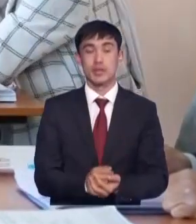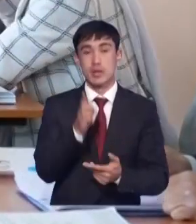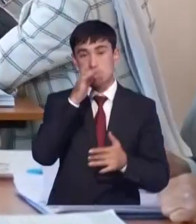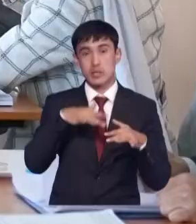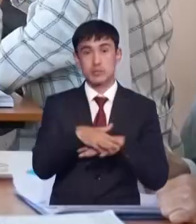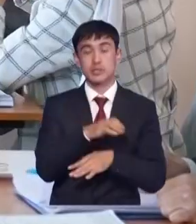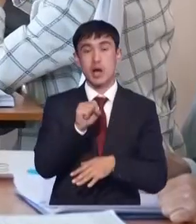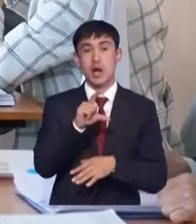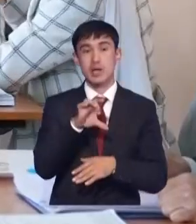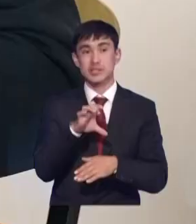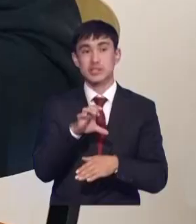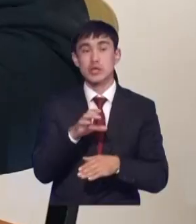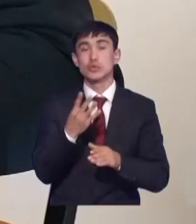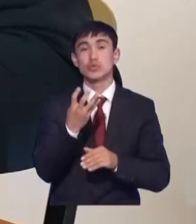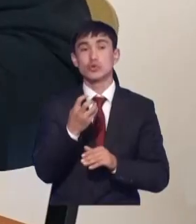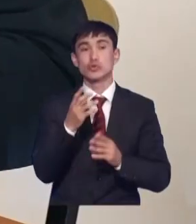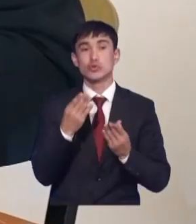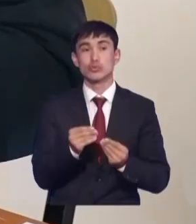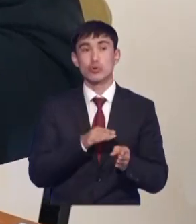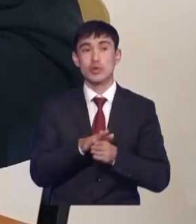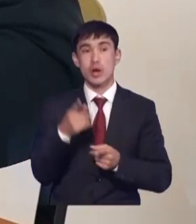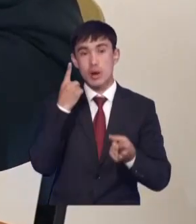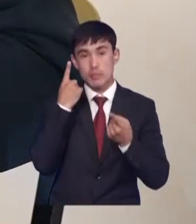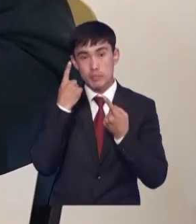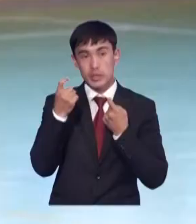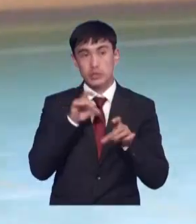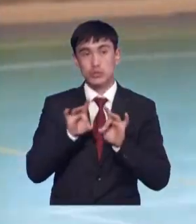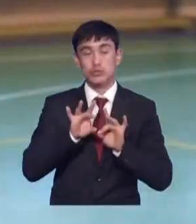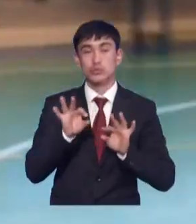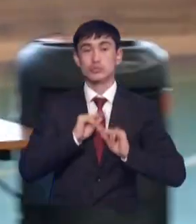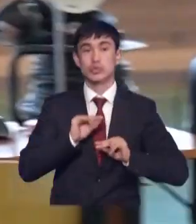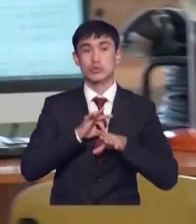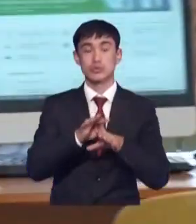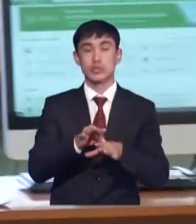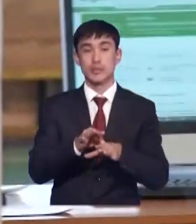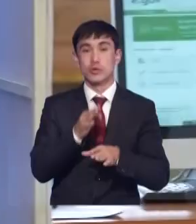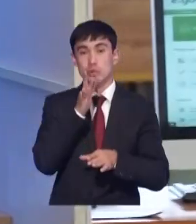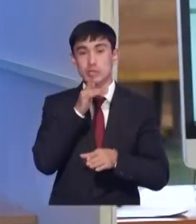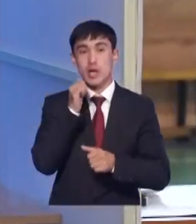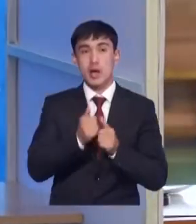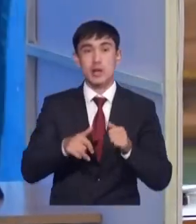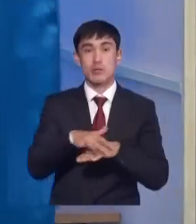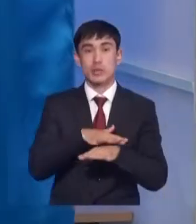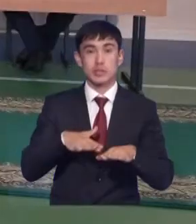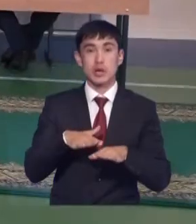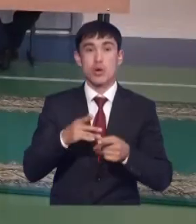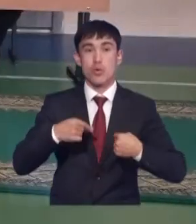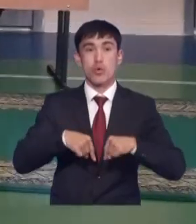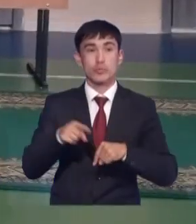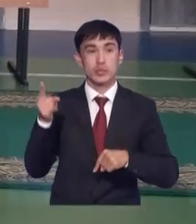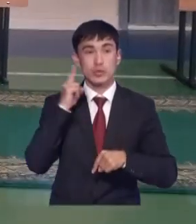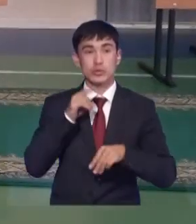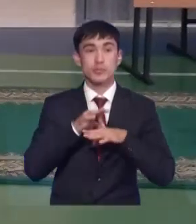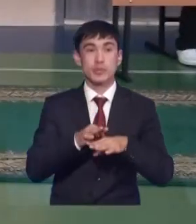Елімізде АЕС-ке қатысты тура 400 күн бойы ақпараттық түсіндіру жұмыстары жүргізілді. Осы уақыт ішінде әр аймақта қоғамдық тыңдау өтіп,